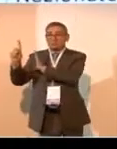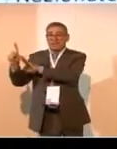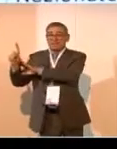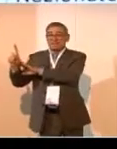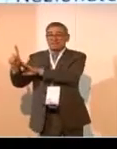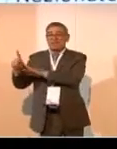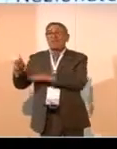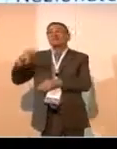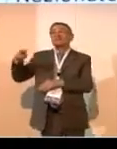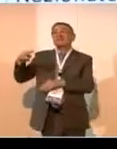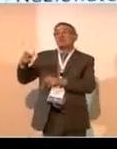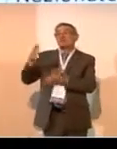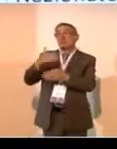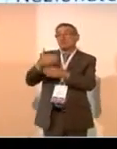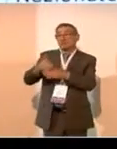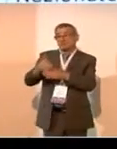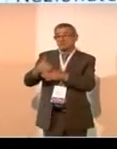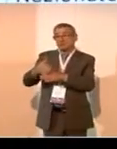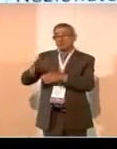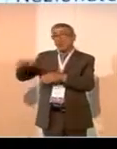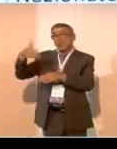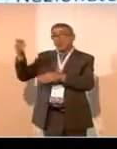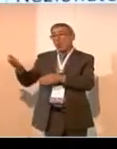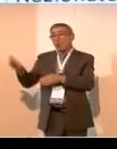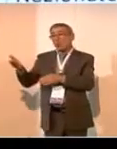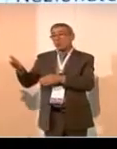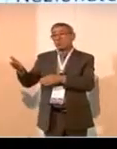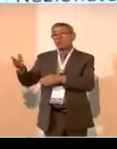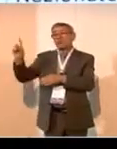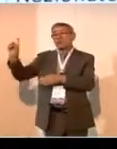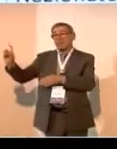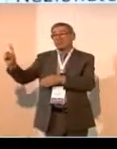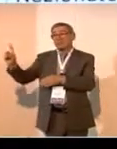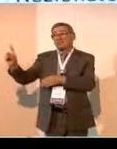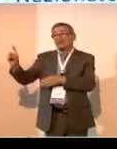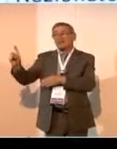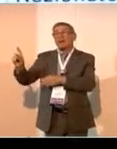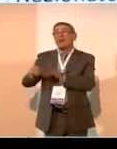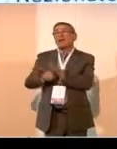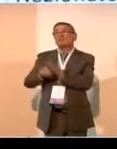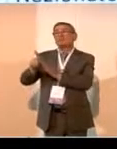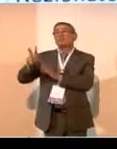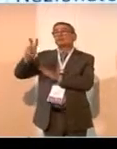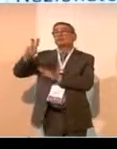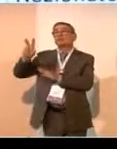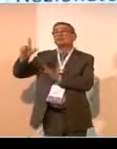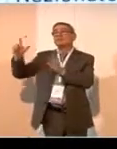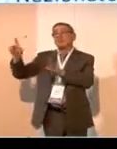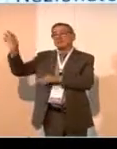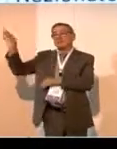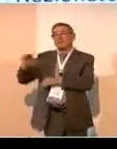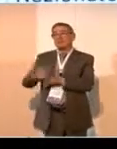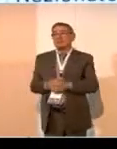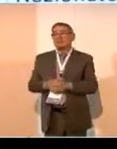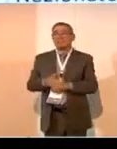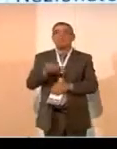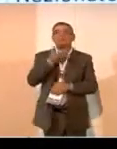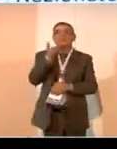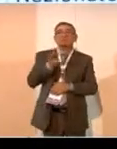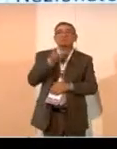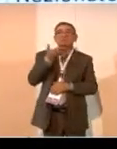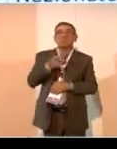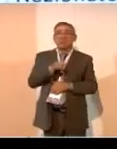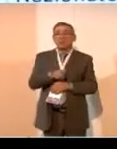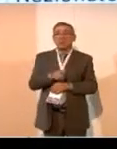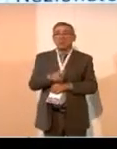di estrema destra arriva oltre il 27%. Nella Repubblica Ceca, la Repubblica